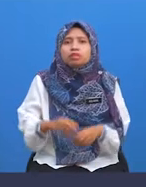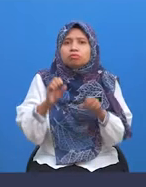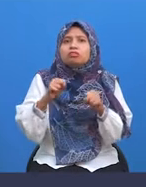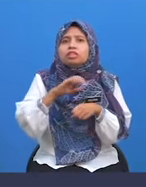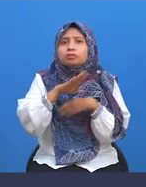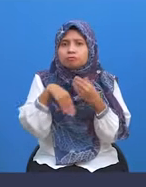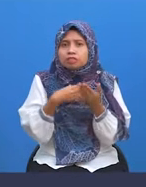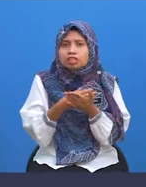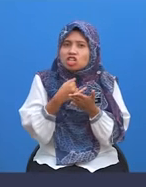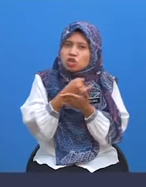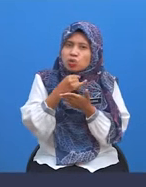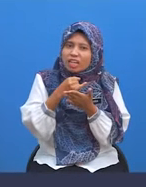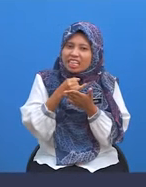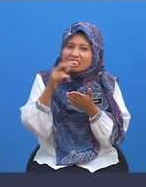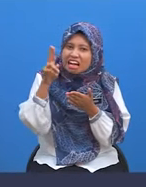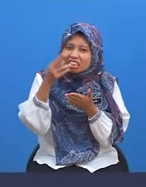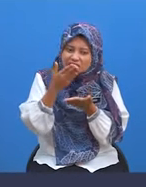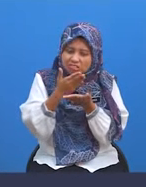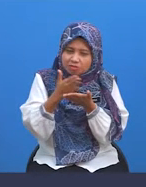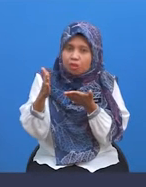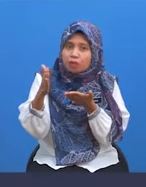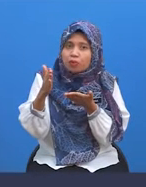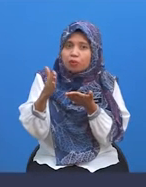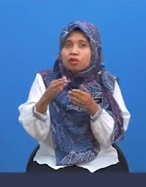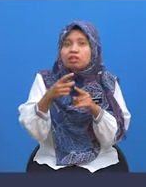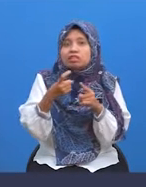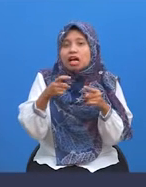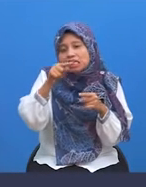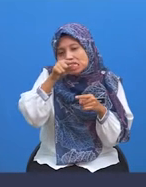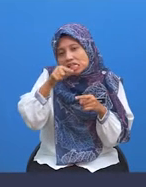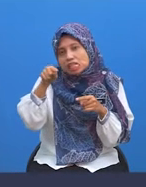sin bagi color yang terakhir.